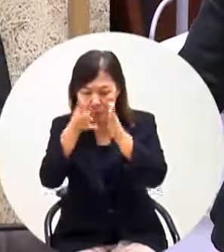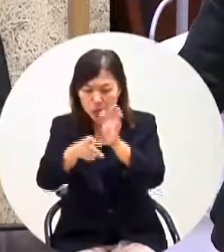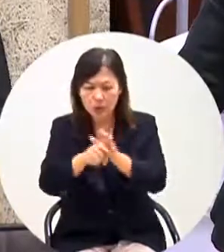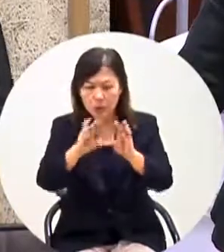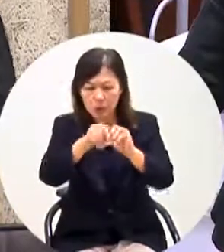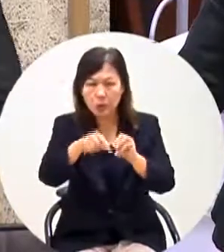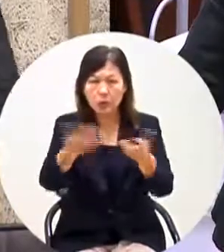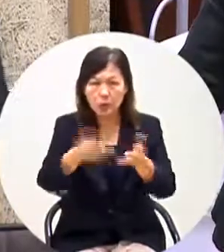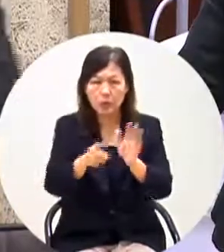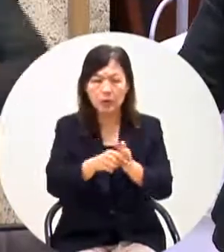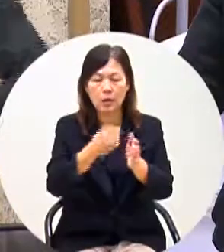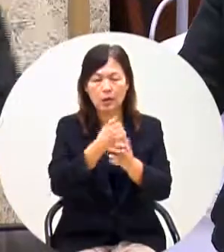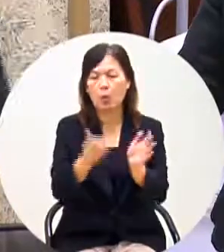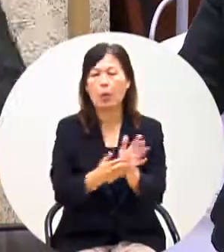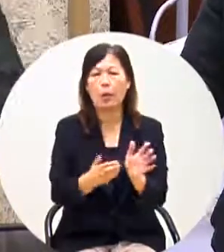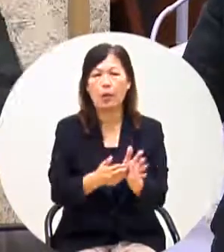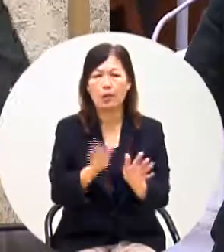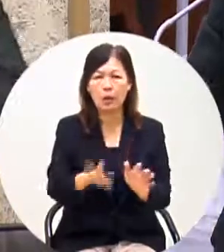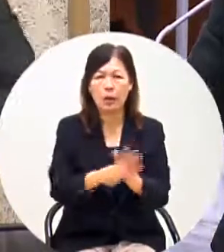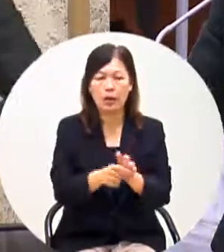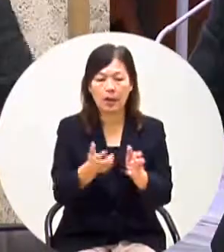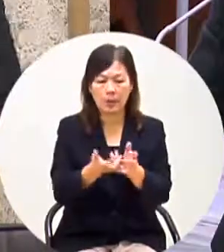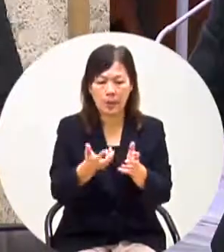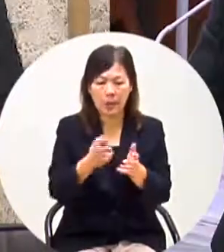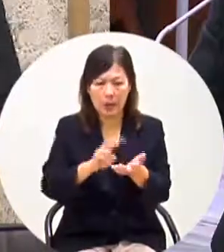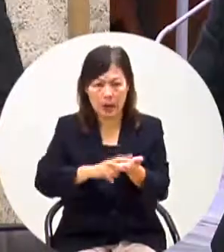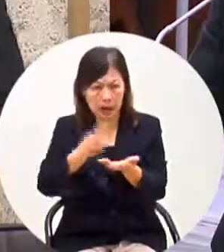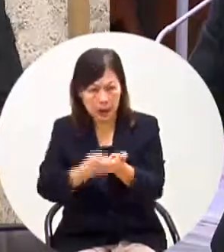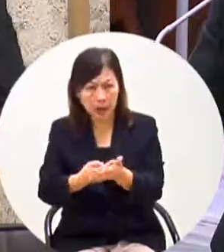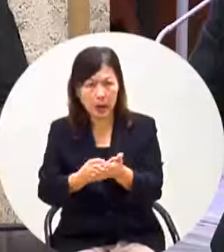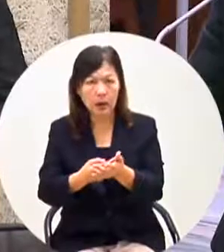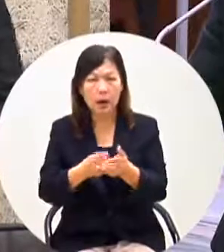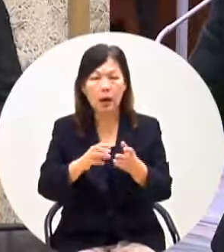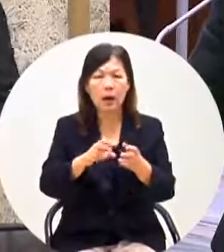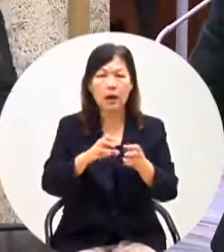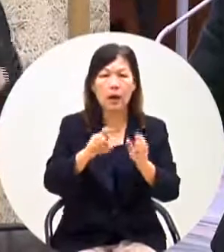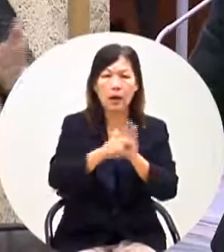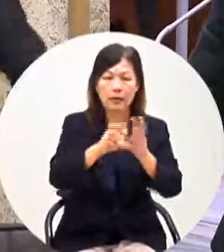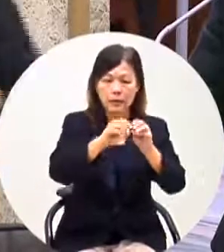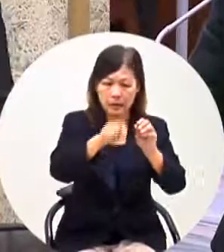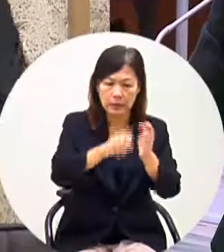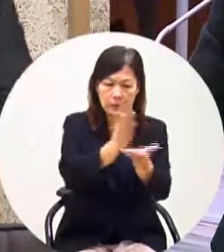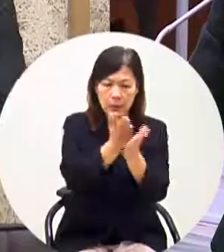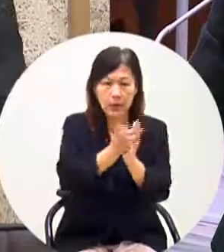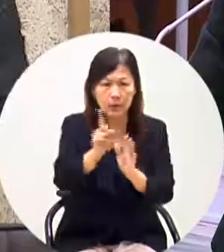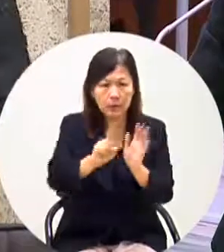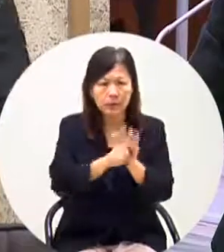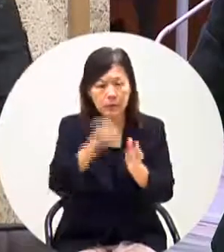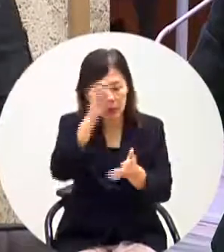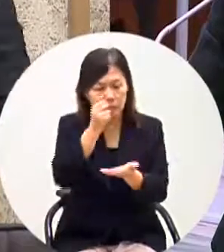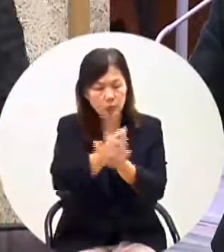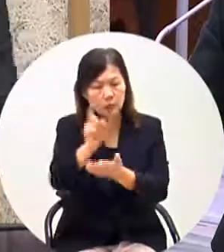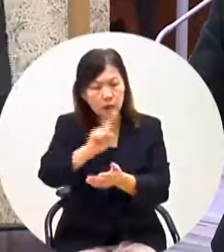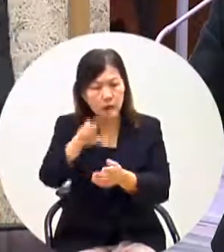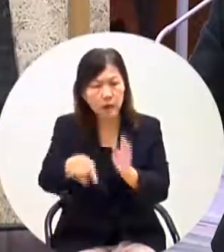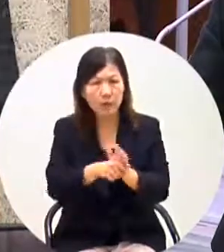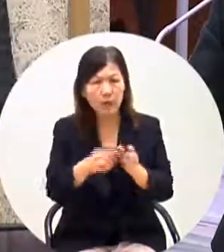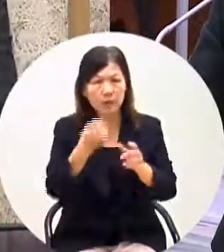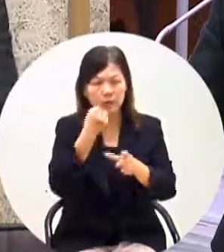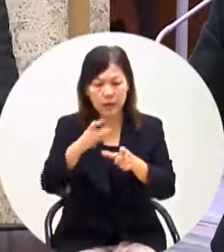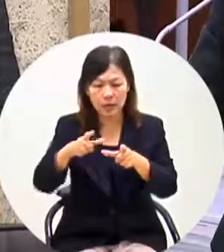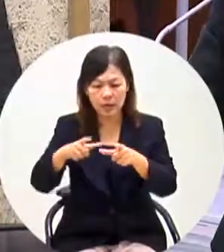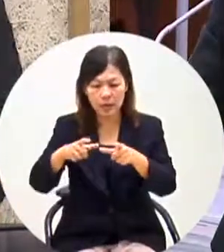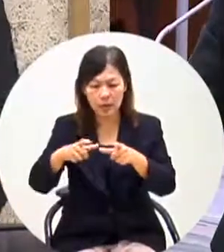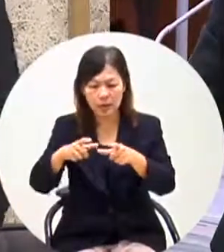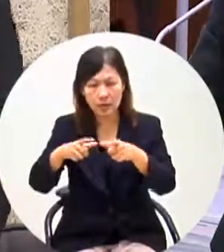移拨，包括整个土地的那个地目的这个部分。 找到哪里？ 其实是在三角公园的靠近三角公园旁边，